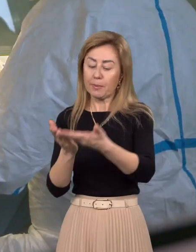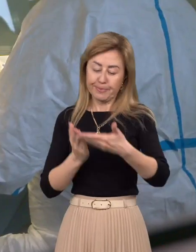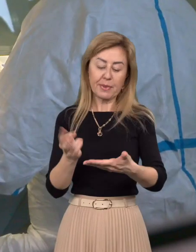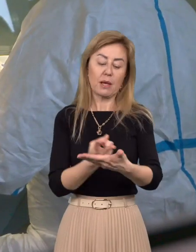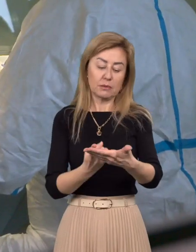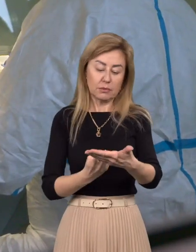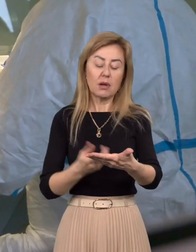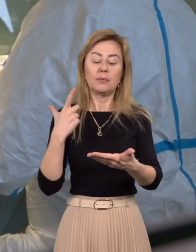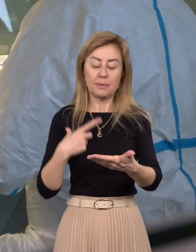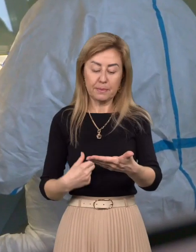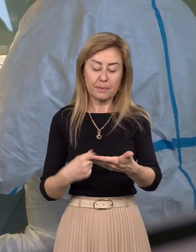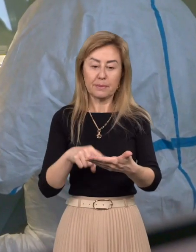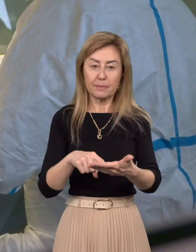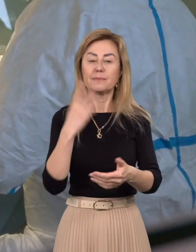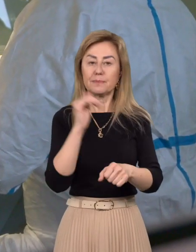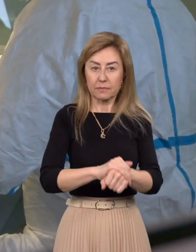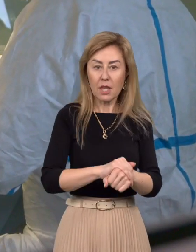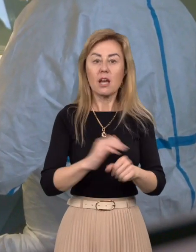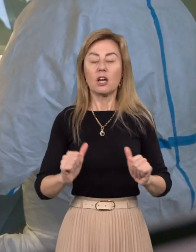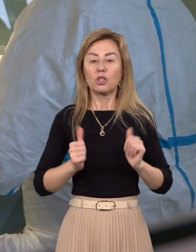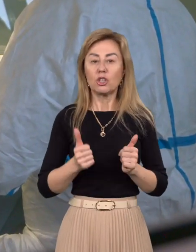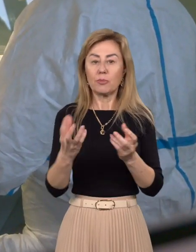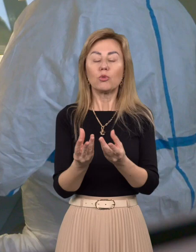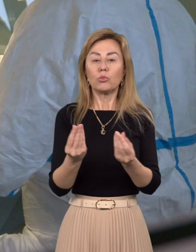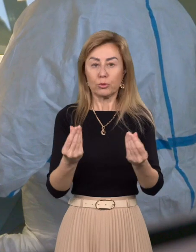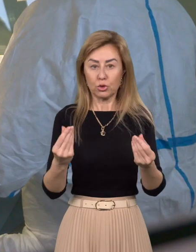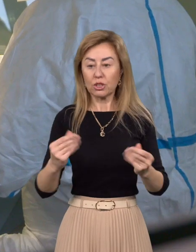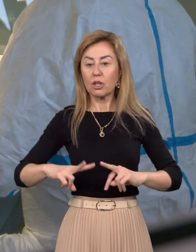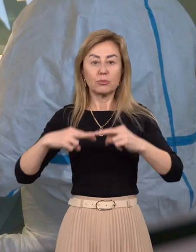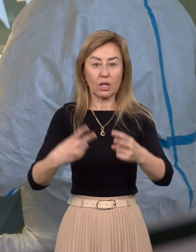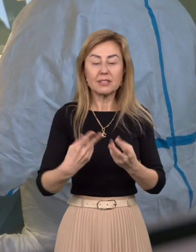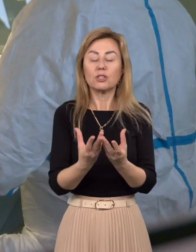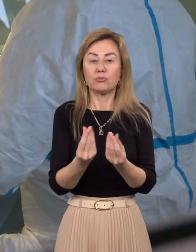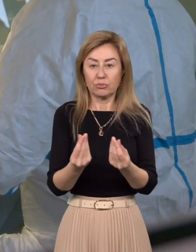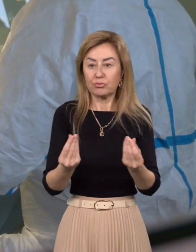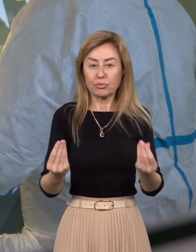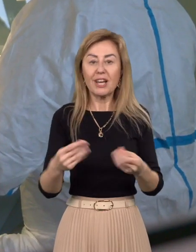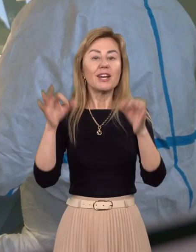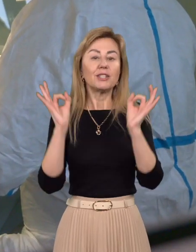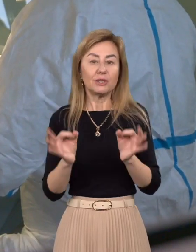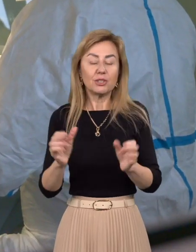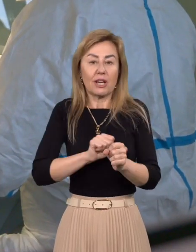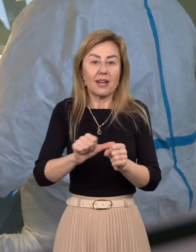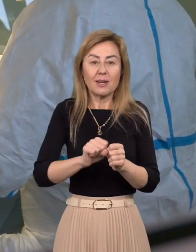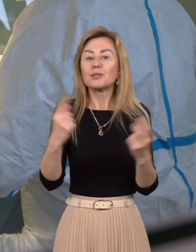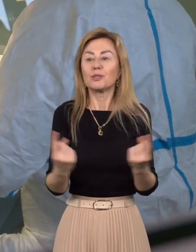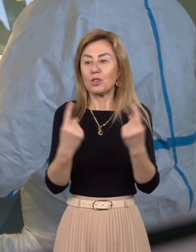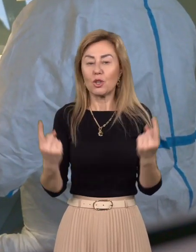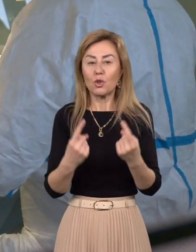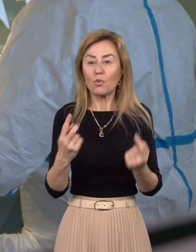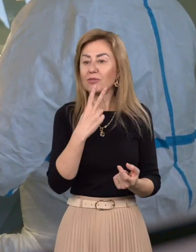Przybylskiego, by w budżecie województwa dolnośląskiego znalazły się odpowiednie środki. I to się dzisiaj